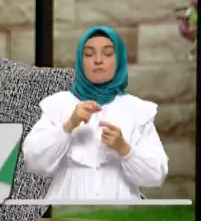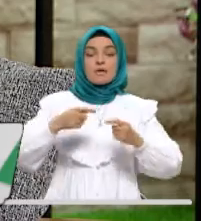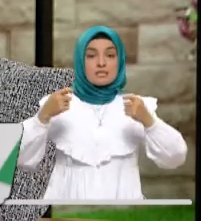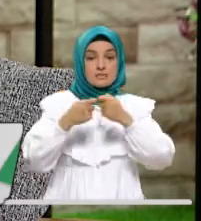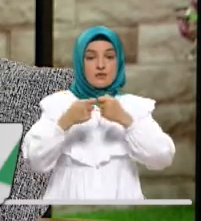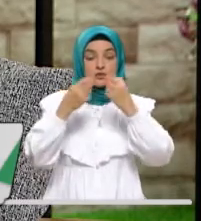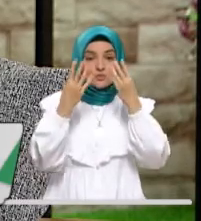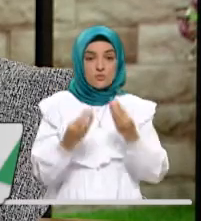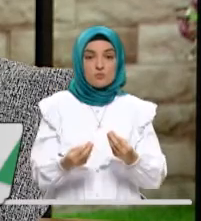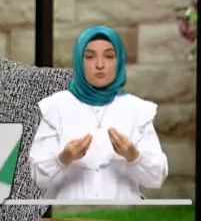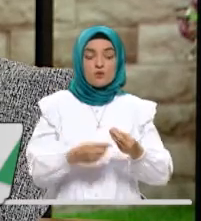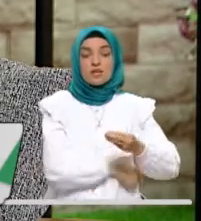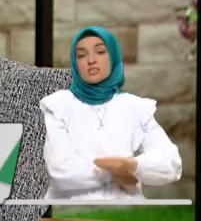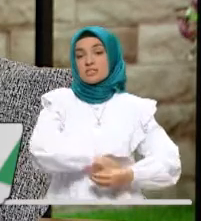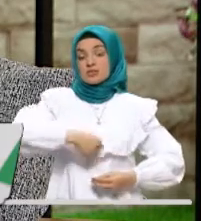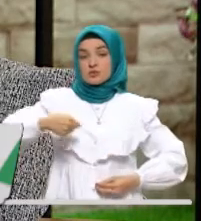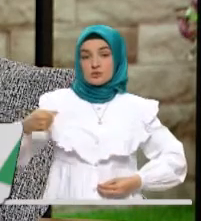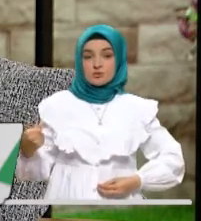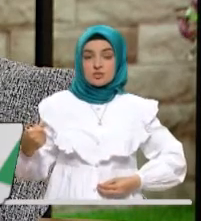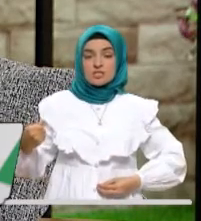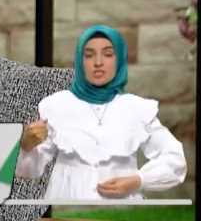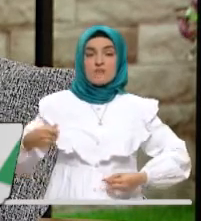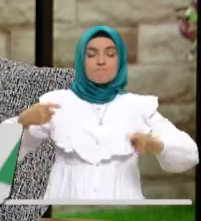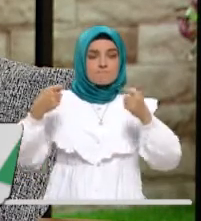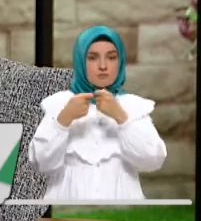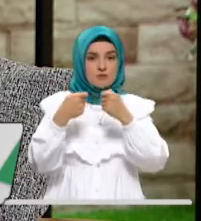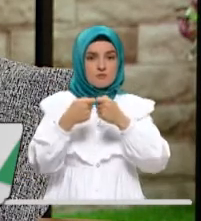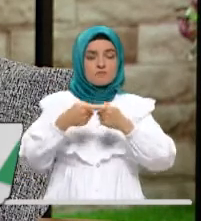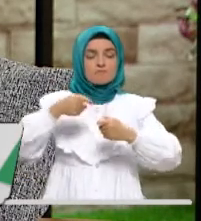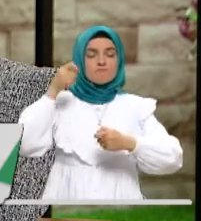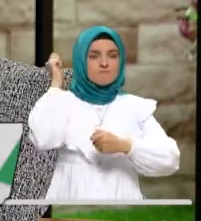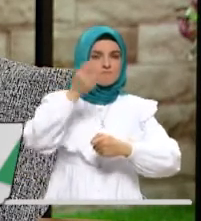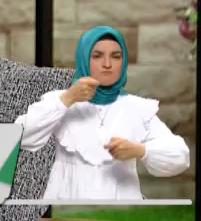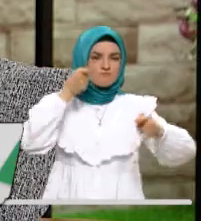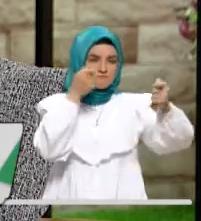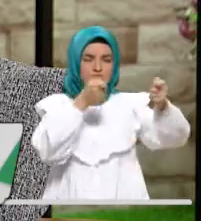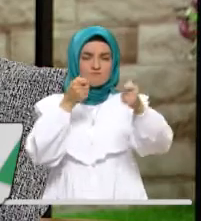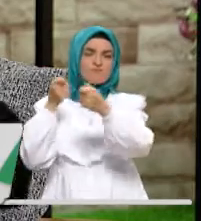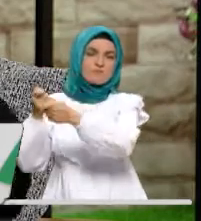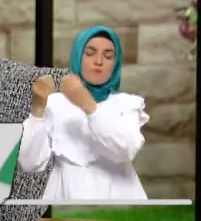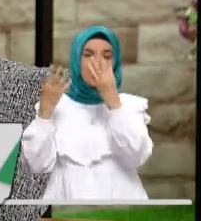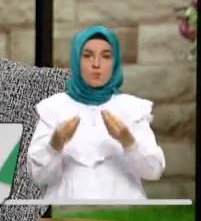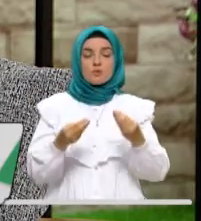çıktığında kılıcını kuşanır, savaşta savaşır. Vatanını toprağını savaşır ama